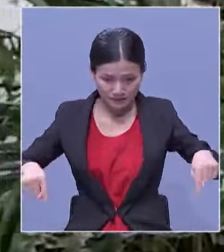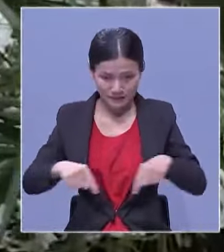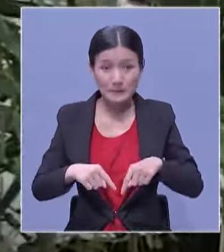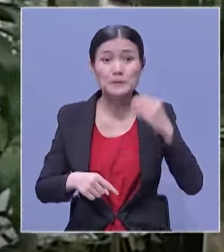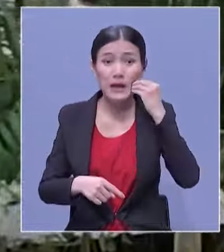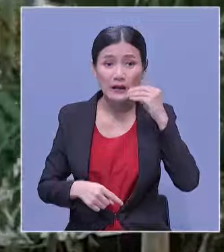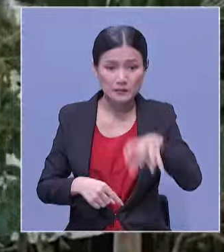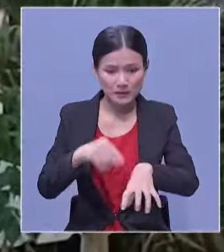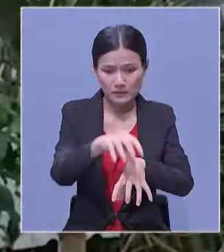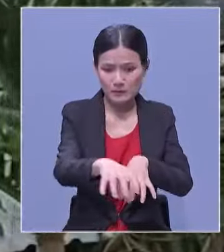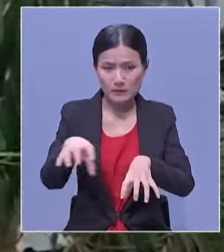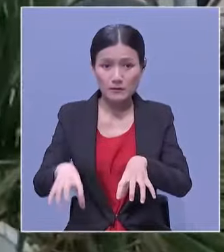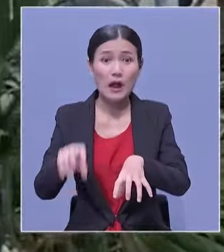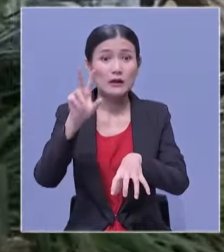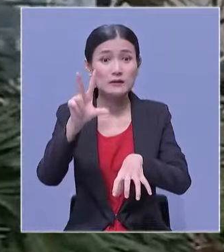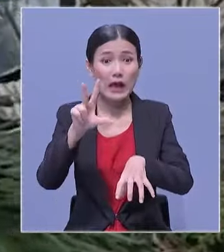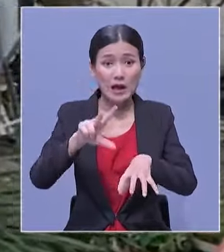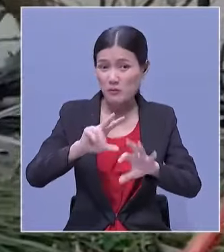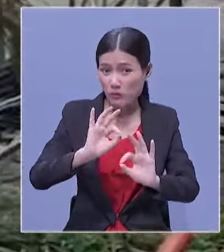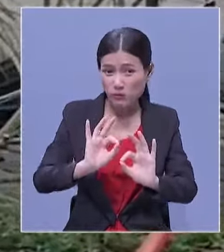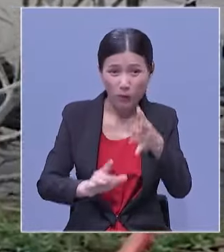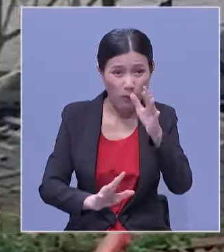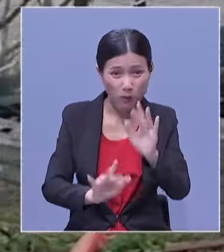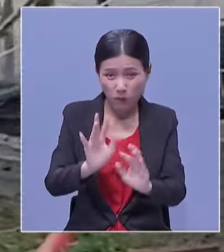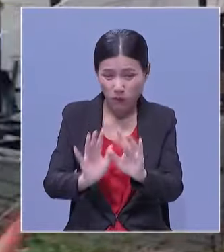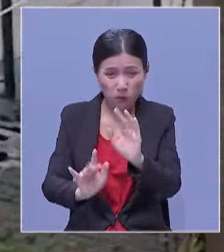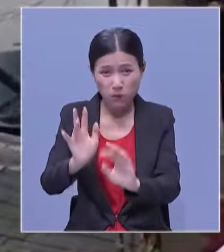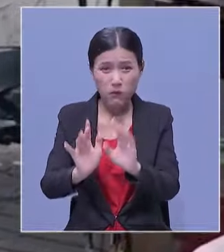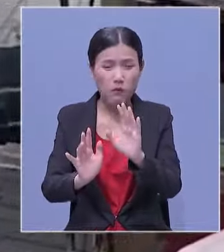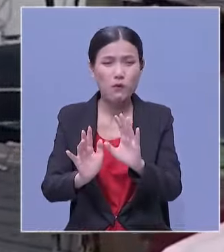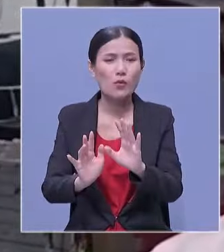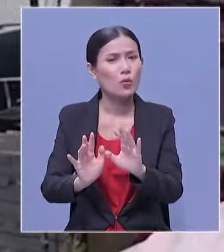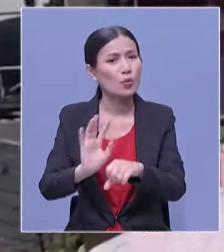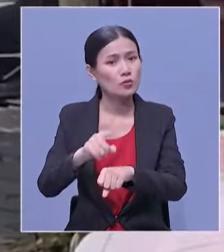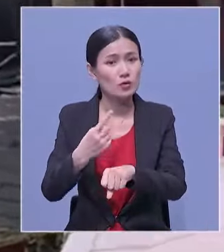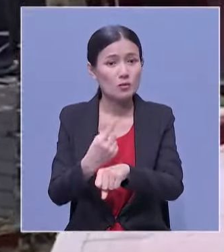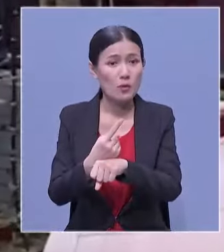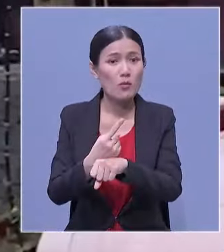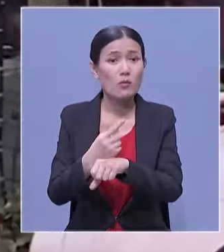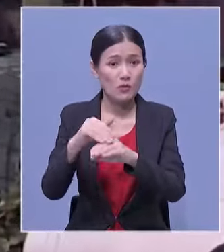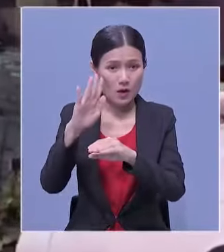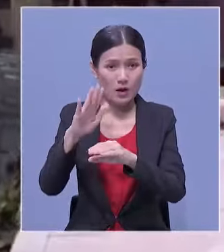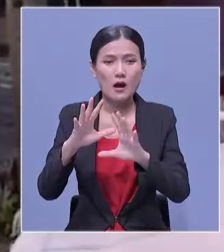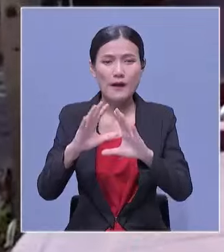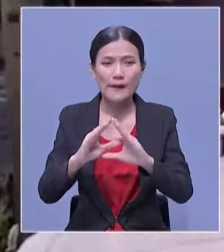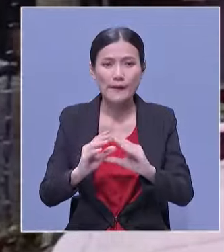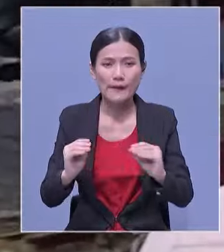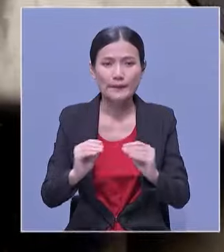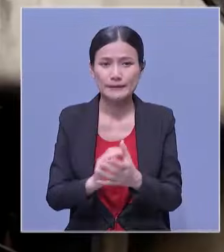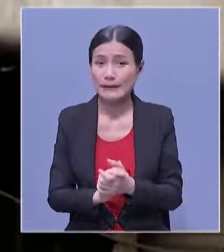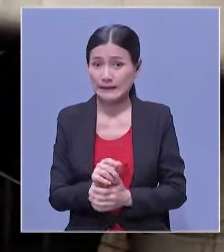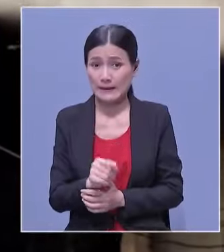ไปอย่างรวดเร็วกว่าเจ้าหน้าที่จะควบคุมเพลิงไว้ได้ใช้เวลาเกือบชั่วโมงนะคะจากการตรวจสอบพบว่า